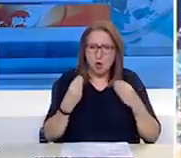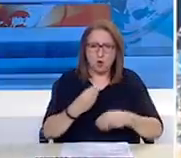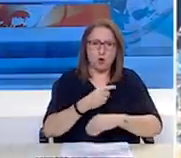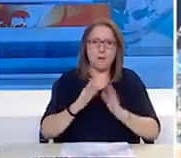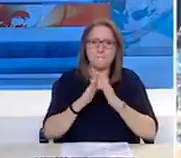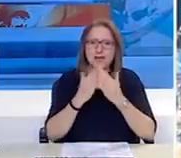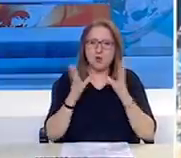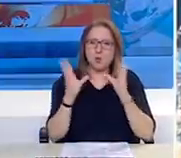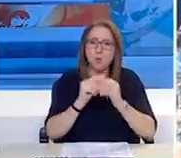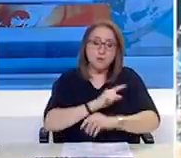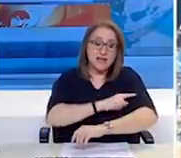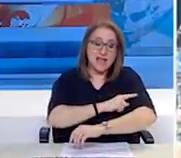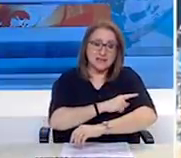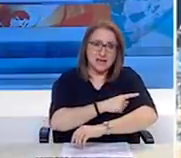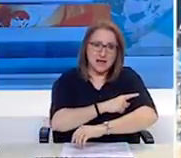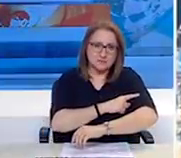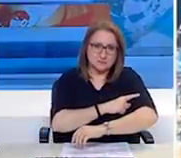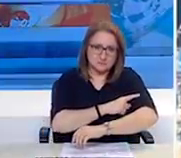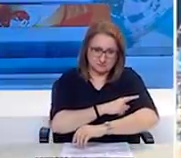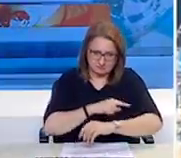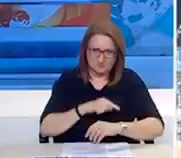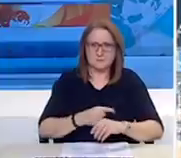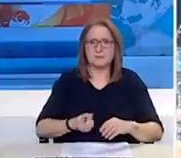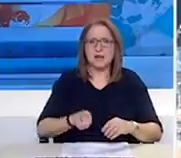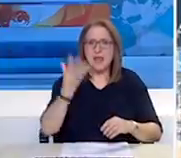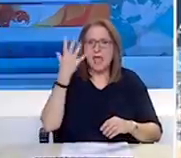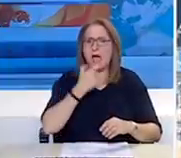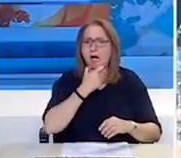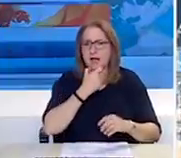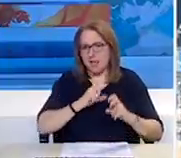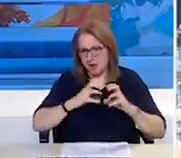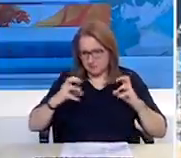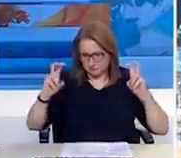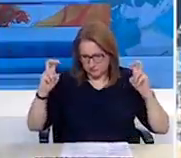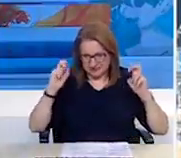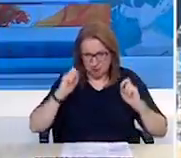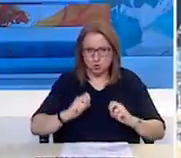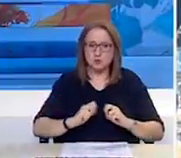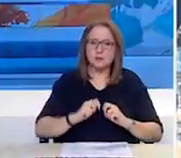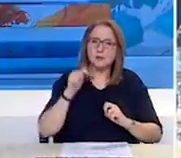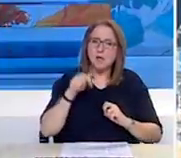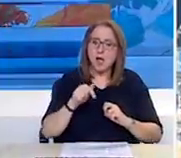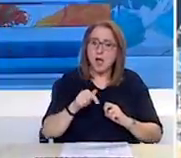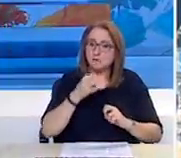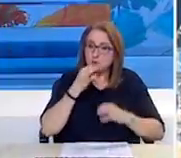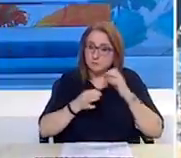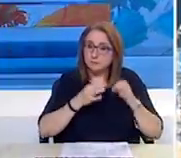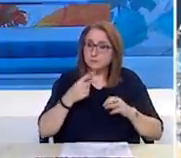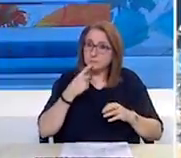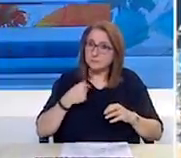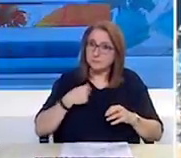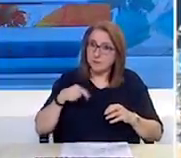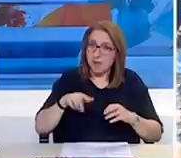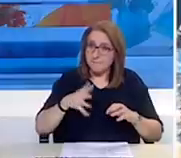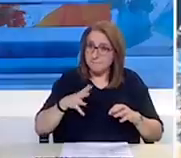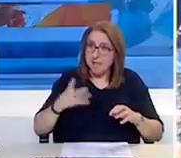κόσμο. Θυμάστε, σας είχα μιλήσει για αυτό το θέμα περίπου ένα μήνα πριν. Είναι οπωσδήποτε θετικά νέα για τα εκατομμύρια των ανθρώπων